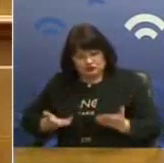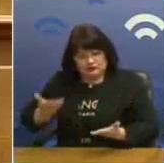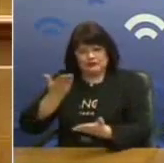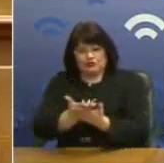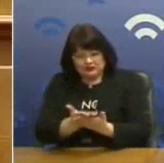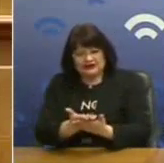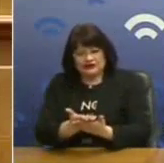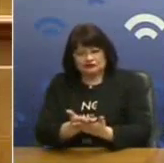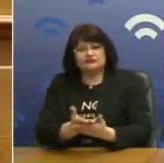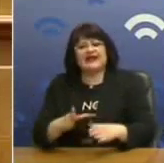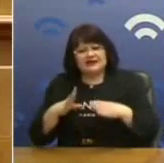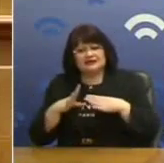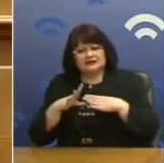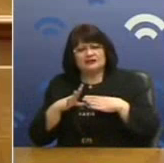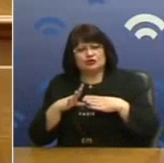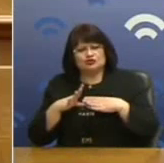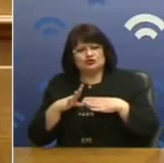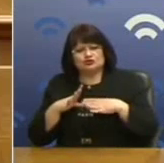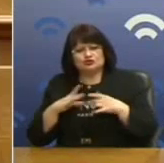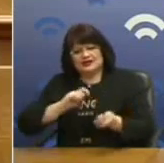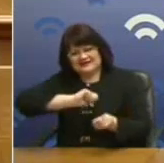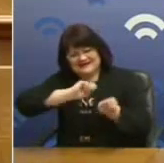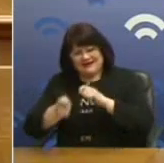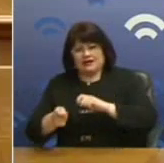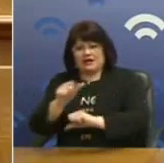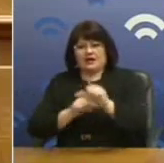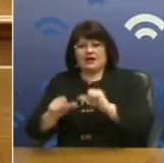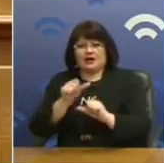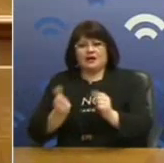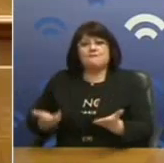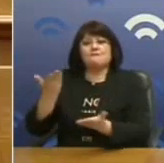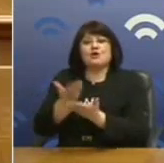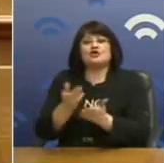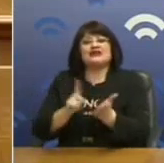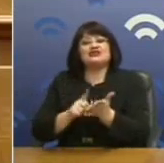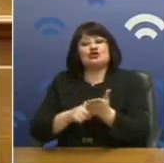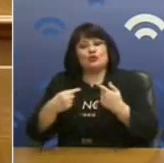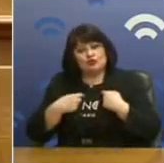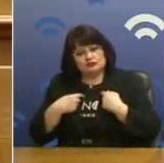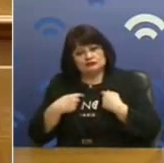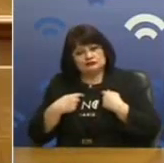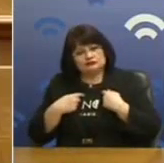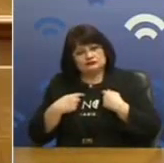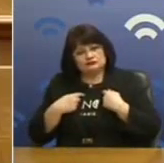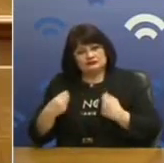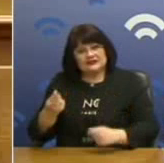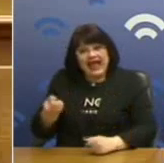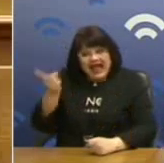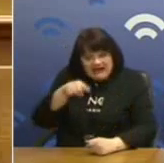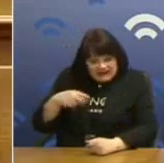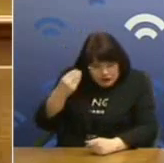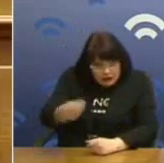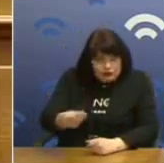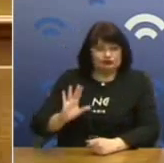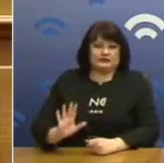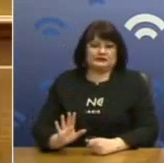είμαι έτοιμος να προτείνω να αλλάξουμε εμείς την πρόταση νόμου μας και να δώσουμε από αύριο,